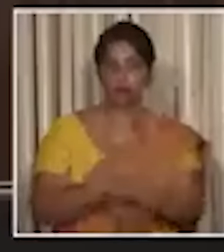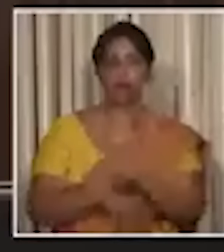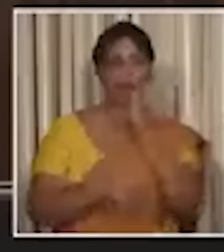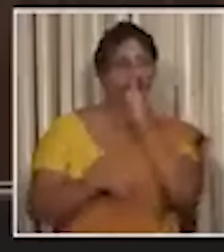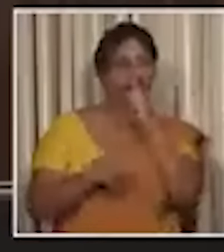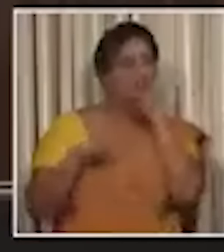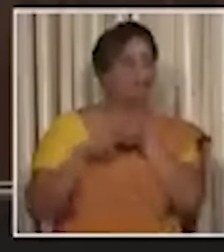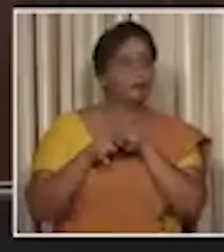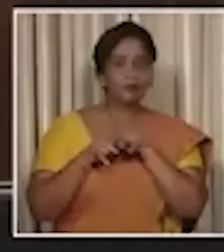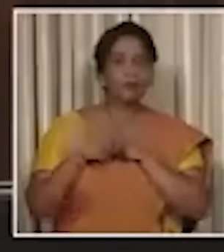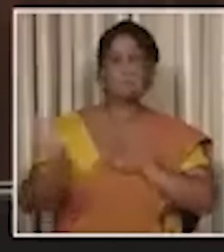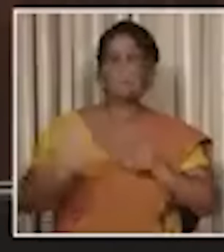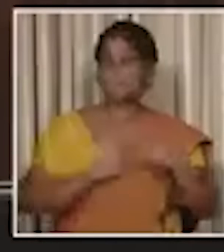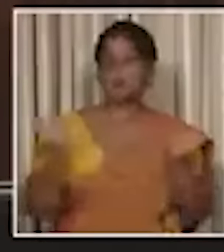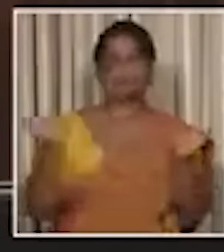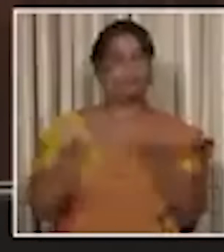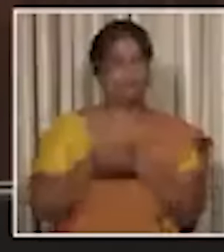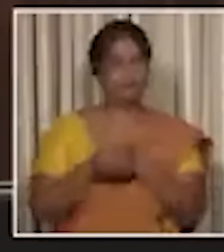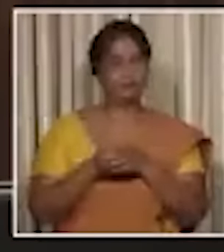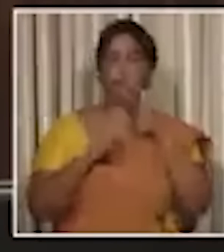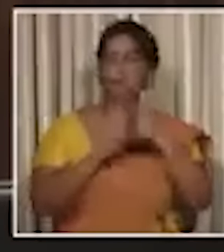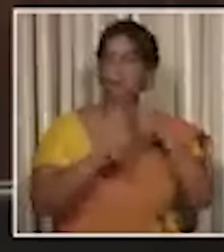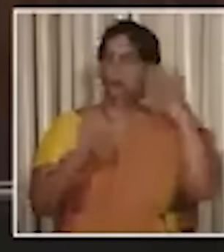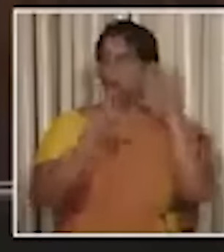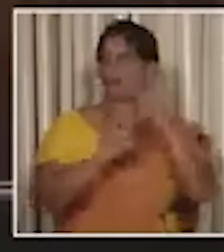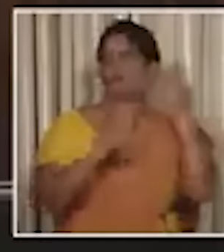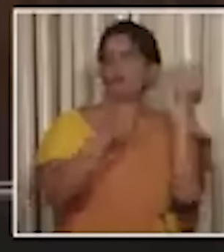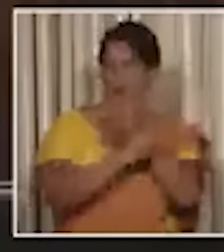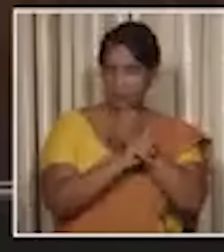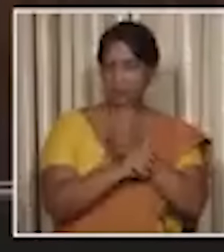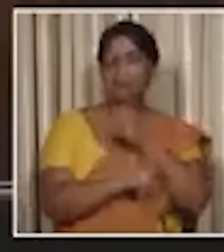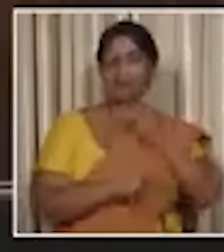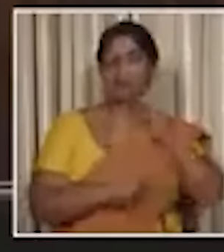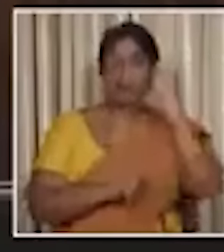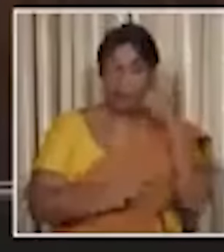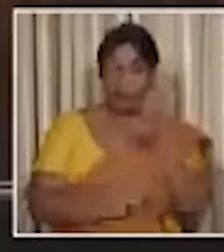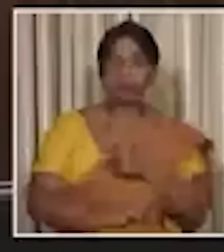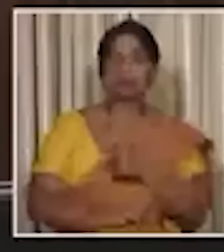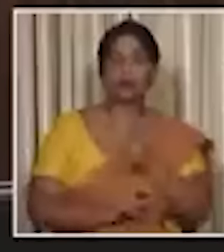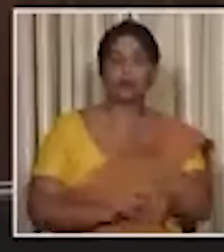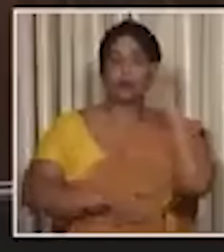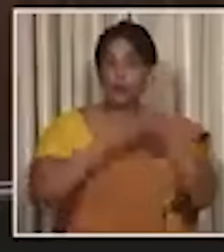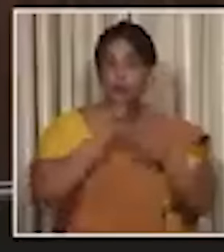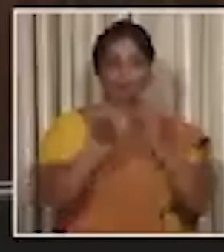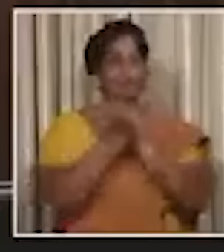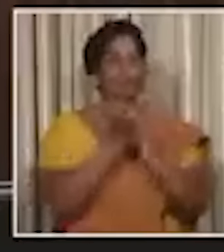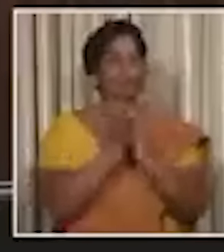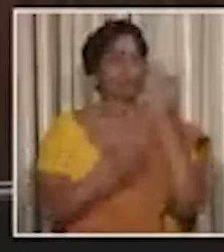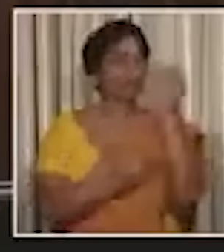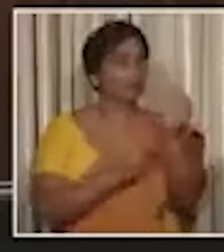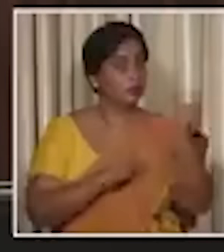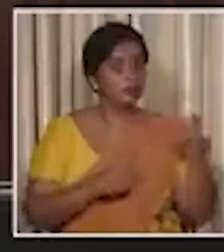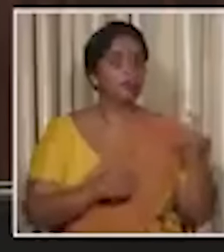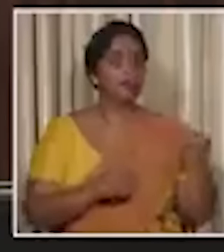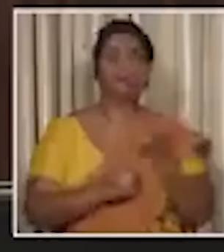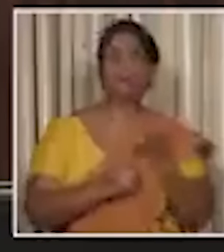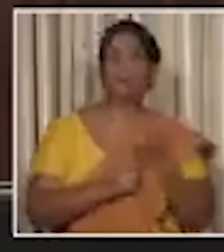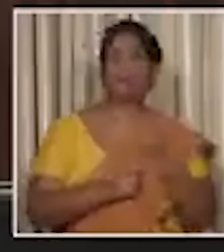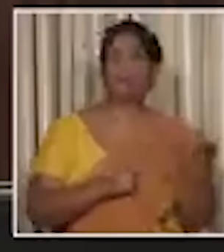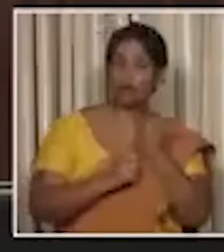நிலைமையை அந்த குடும்பம் அப்படி கஷ்டப்பட வேண்டியது இல்லை. எனவே அந்த இயலாமையுடைய நபர்களை பாதுகாப்பதற்கான ஒரு விசேட வேலை